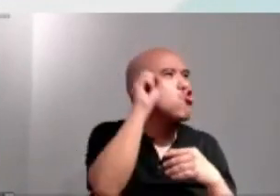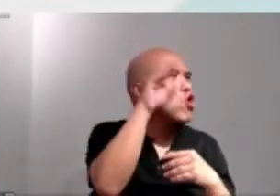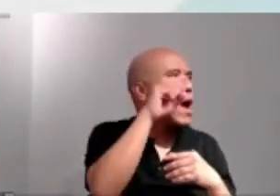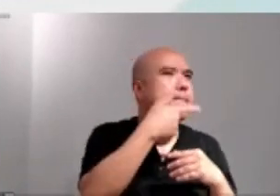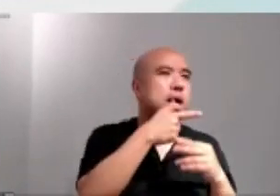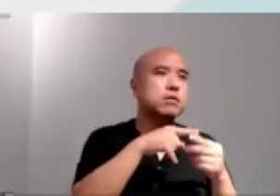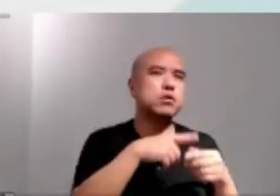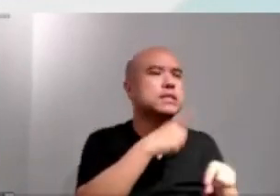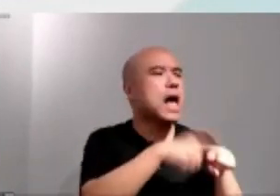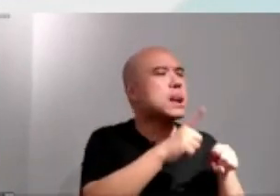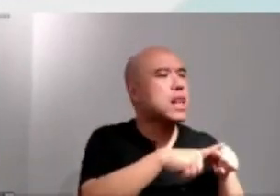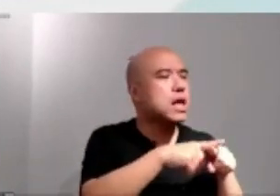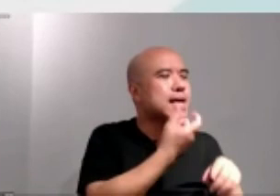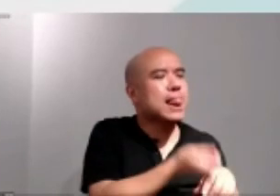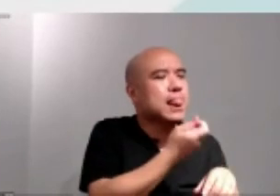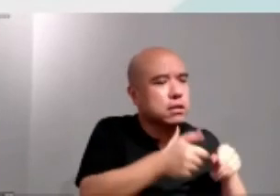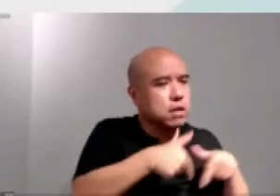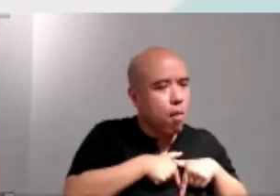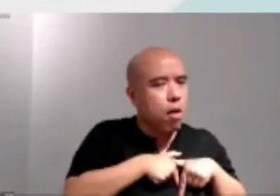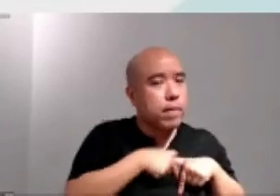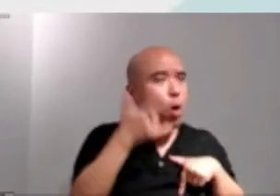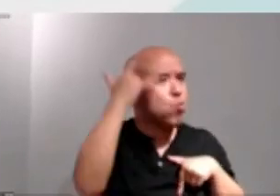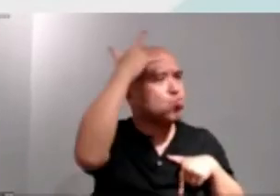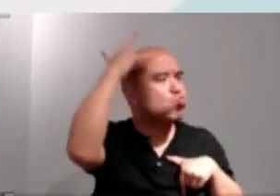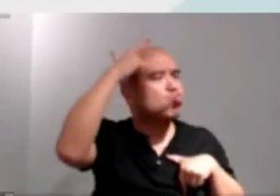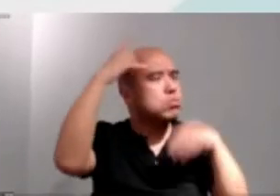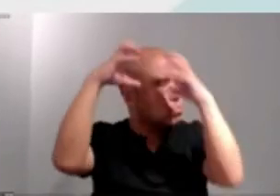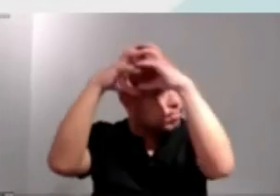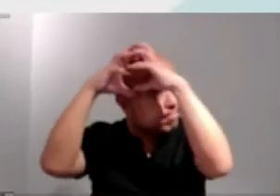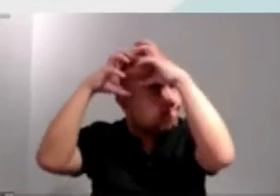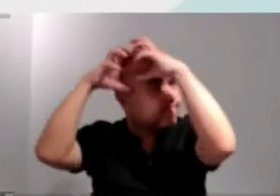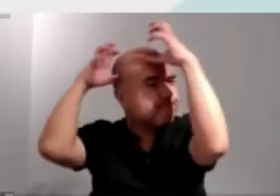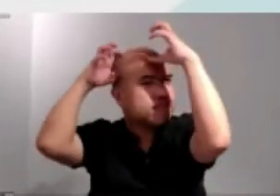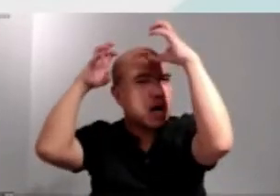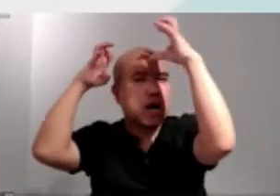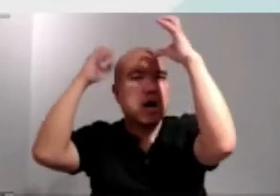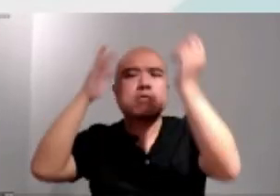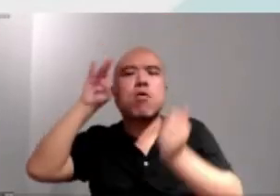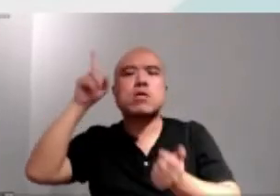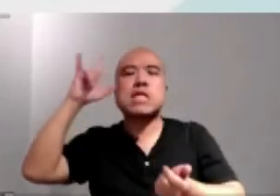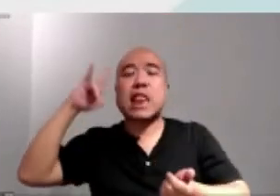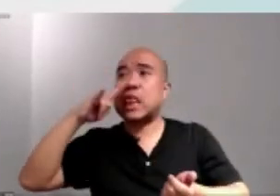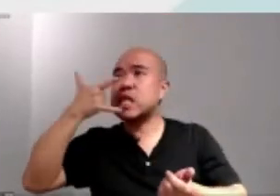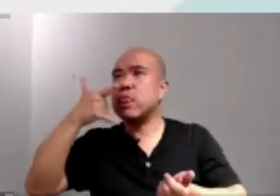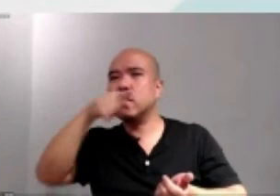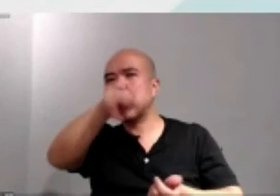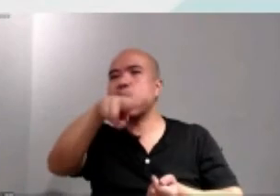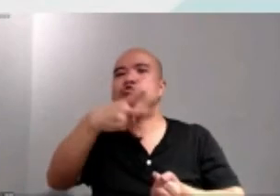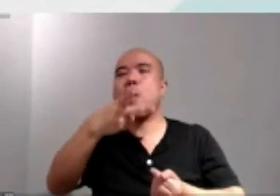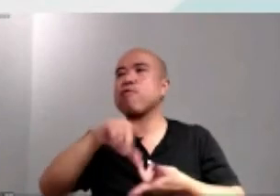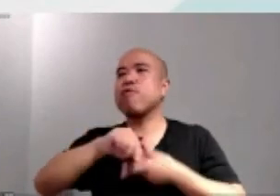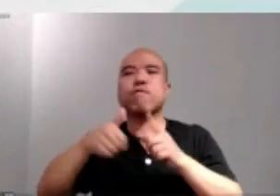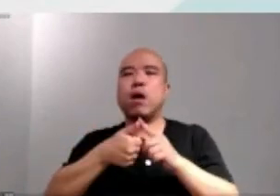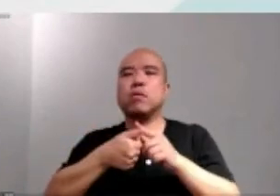咧。即係俾佢哋發揮呢個想像力咧，我哋好難再去到另外一個新嘅領域去探索嘅。大家聽過咁